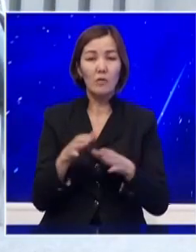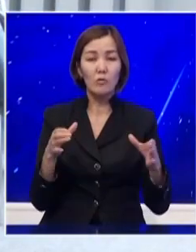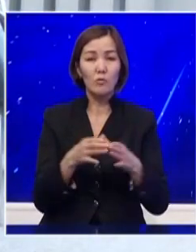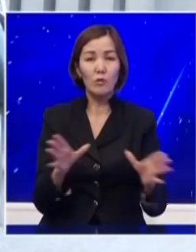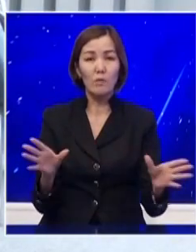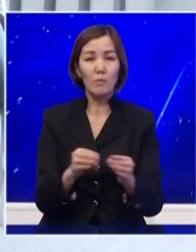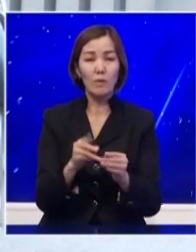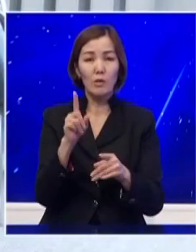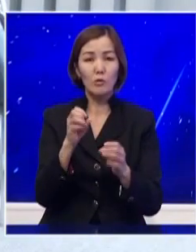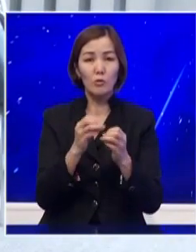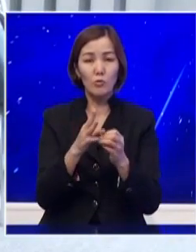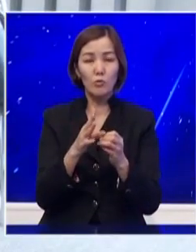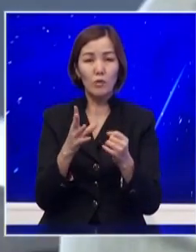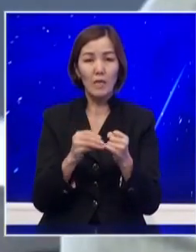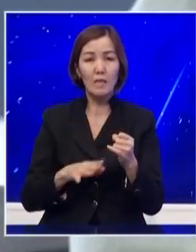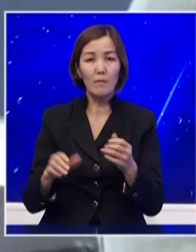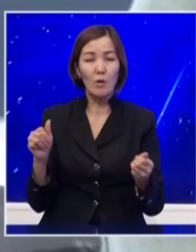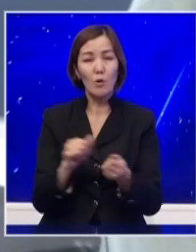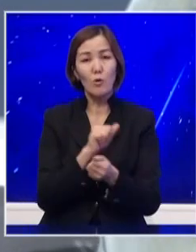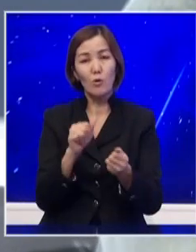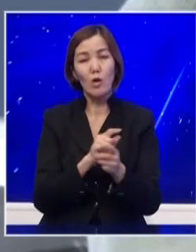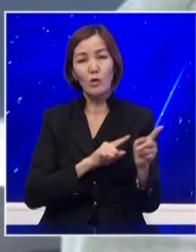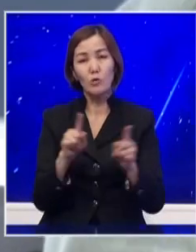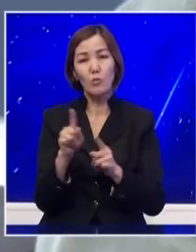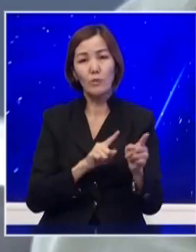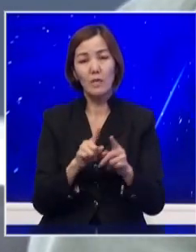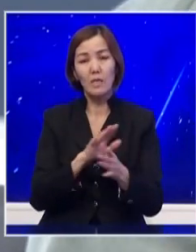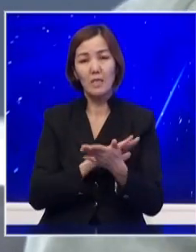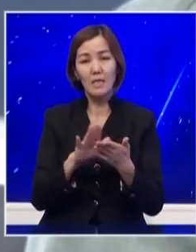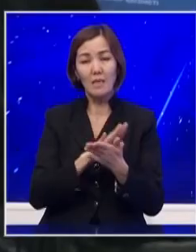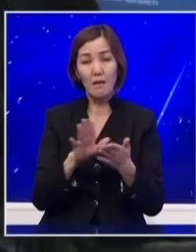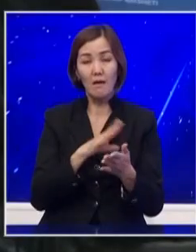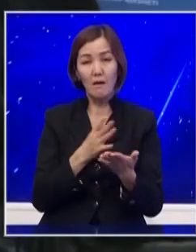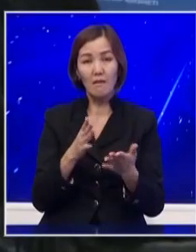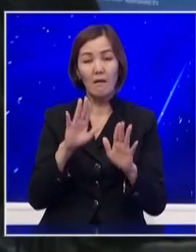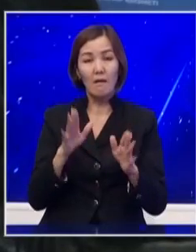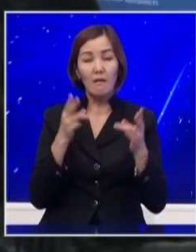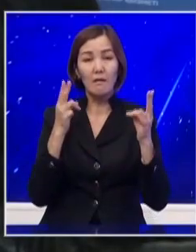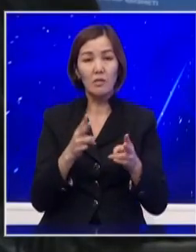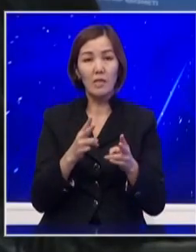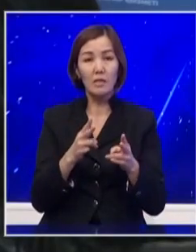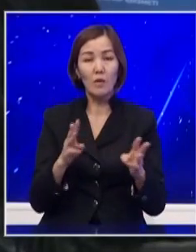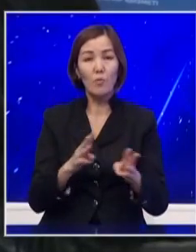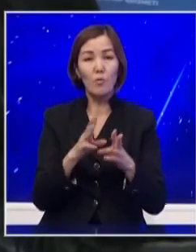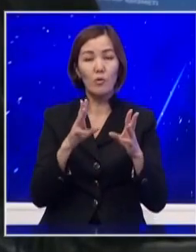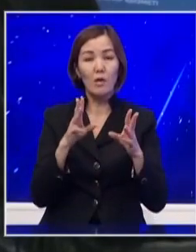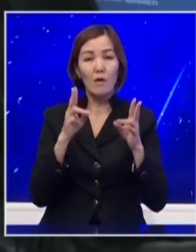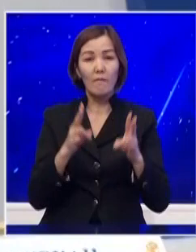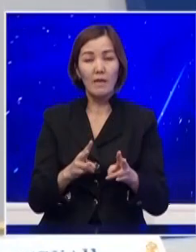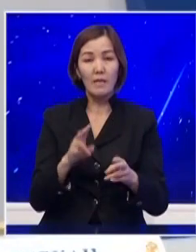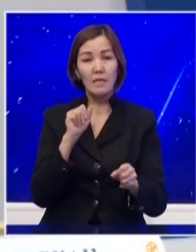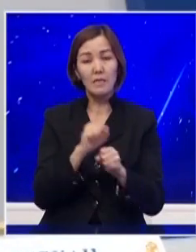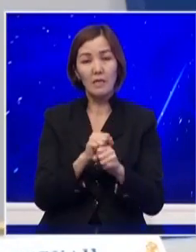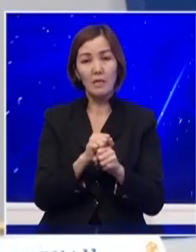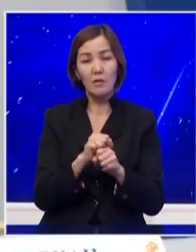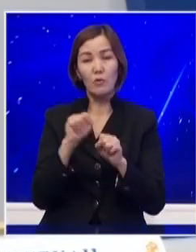өкілдерімен 114 елді мекен құрғақ шөп пен жанғыш заттардан тазаланған. Қайғылы жағдайлар мен өрт фактілерінен сақтану үшін